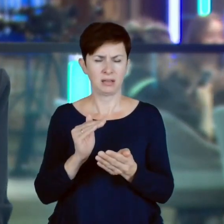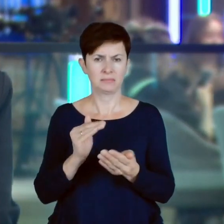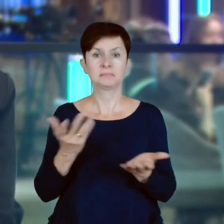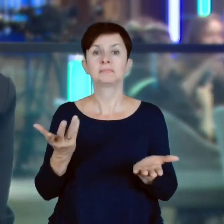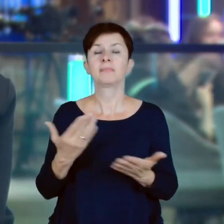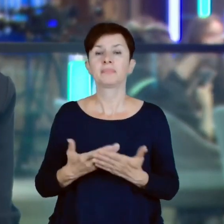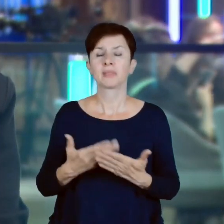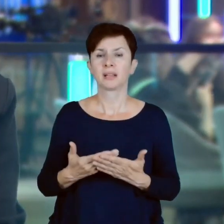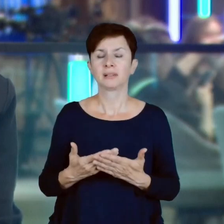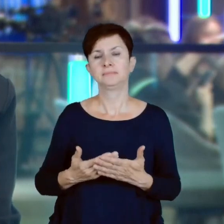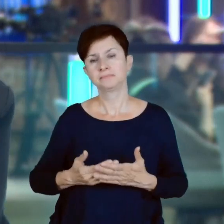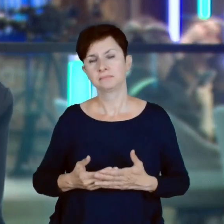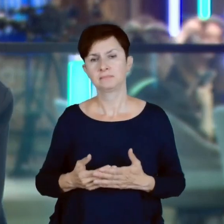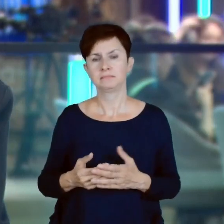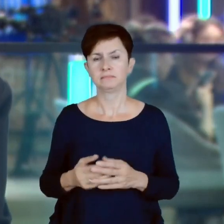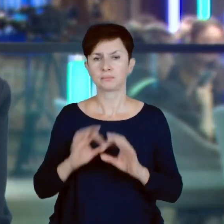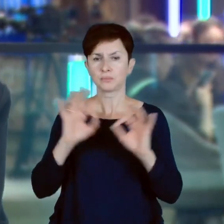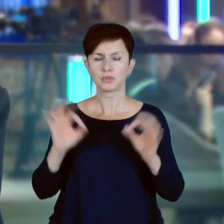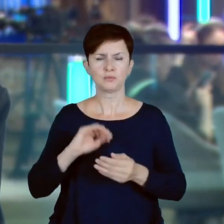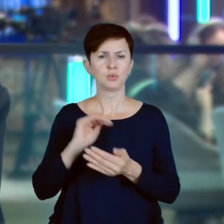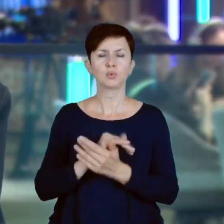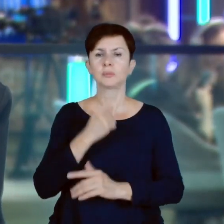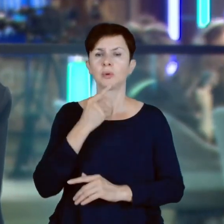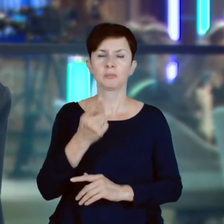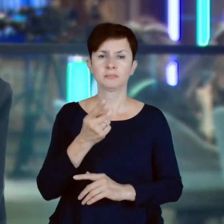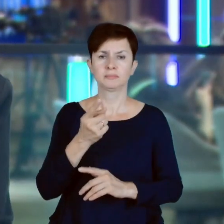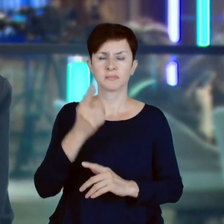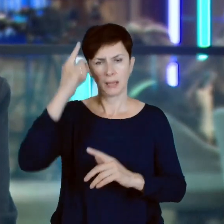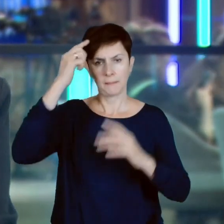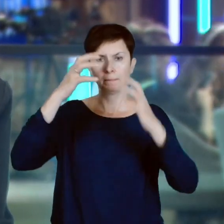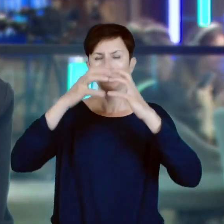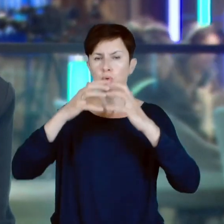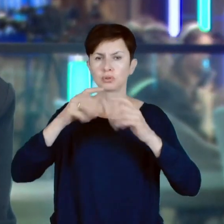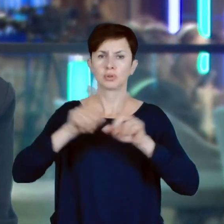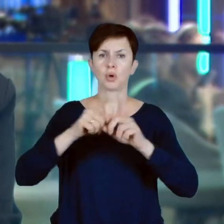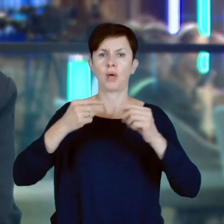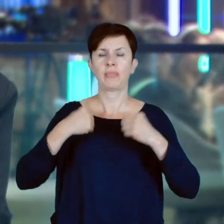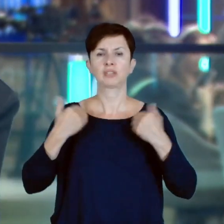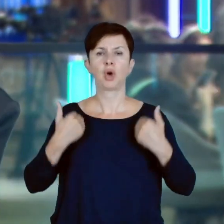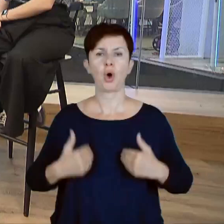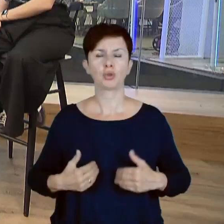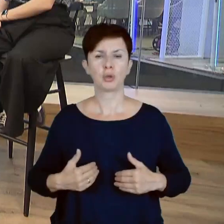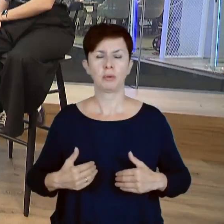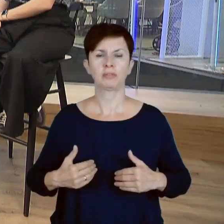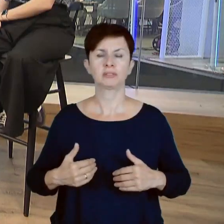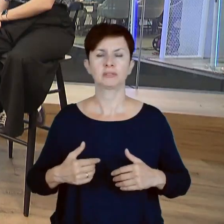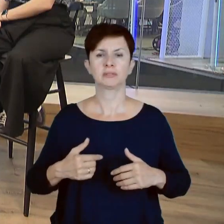skrócie to teraz bardzo ten mózg i to, kim jesteśmy, właśnie też nasza osobowość, dużo bardziej się kształtuje z technologią, w relacji z